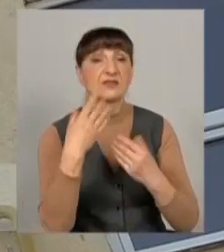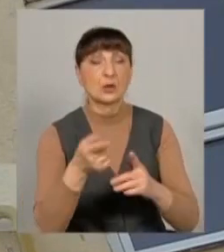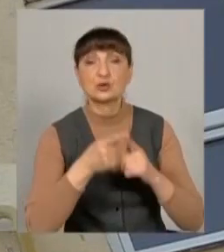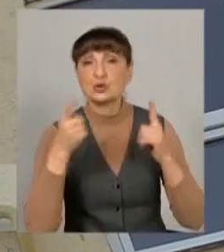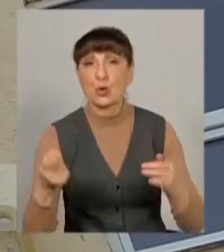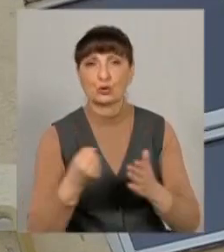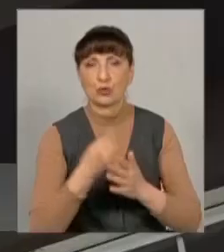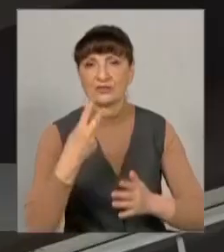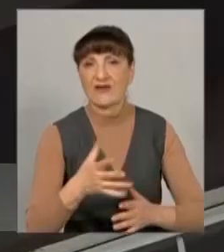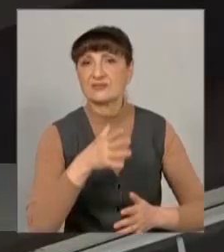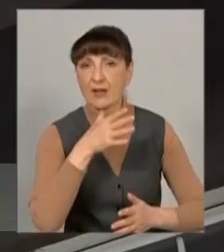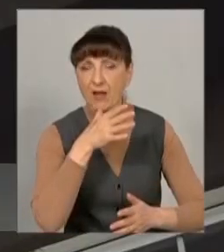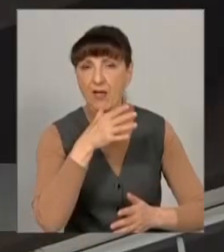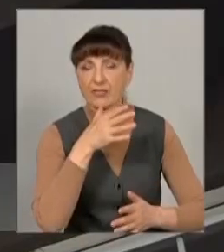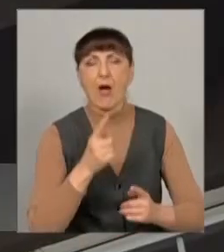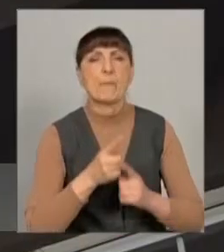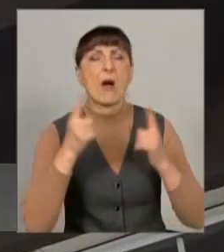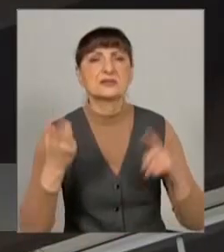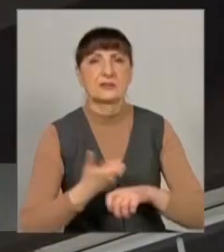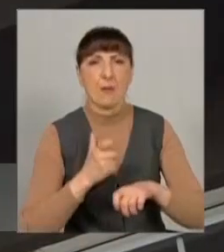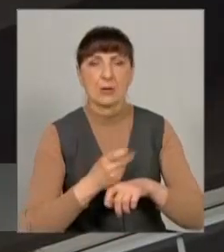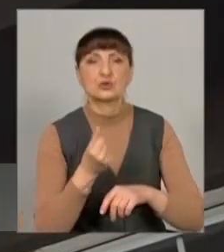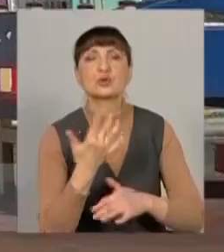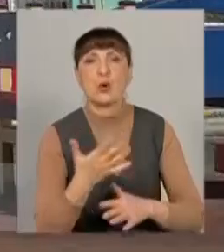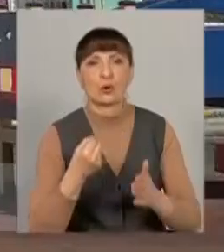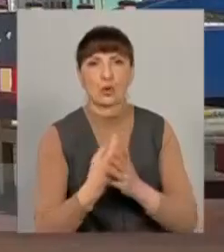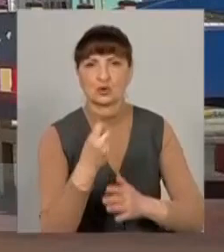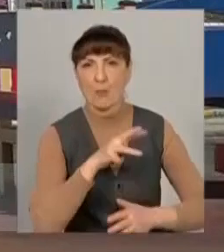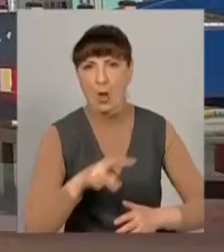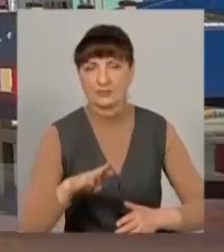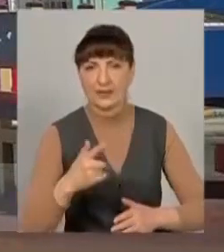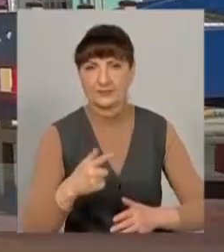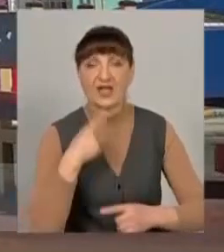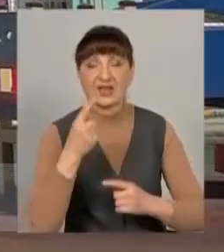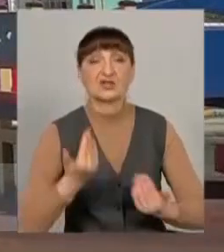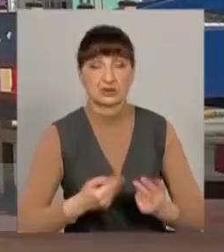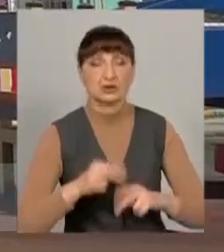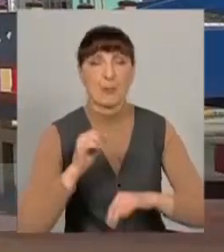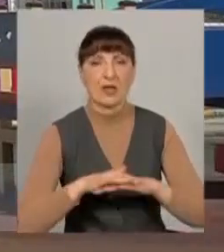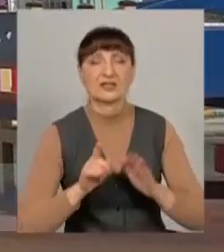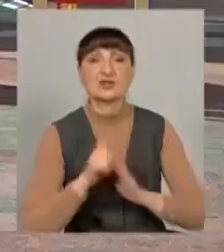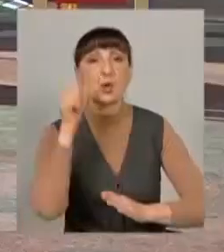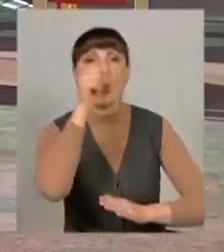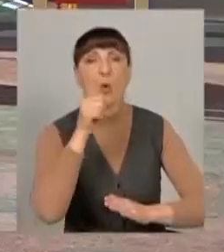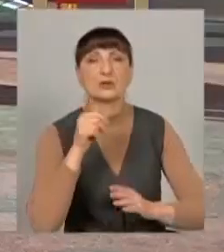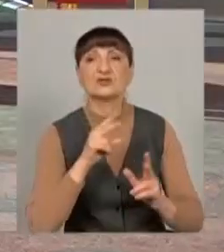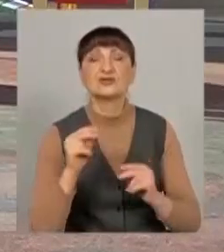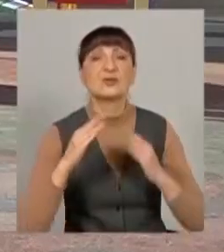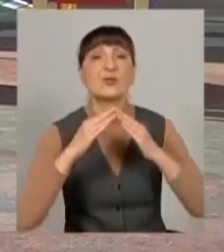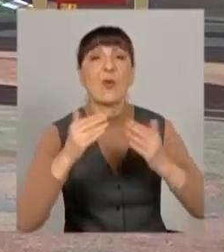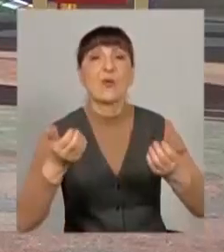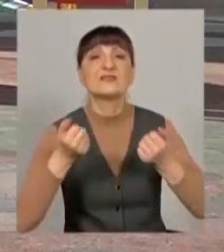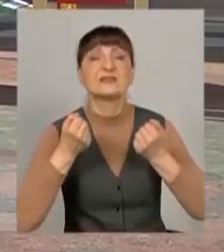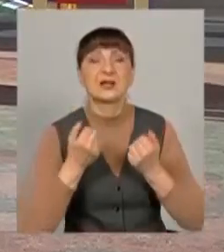до 25 лет, а максимальная сумма – до 100 миллионов тенге. Как отметили в Отбасы банке, только с начала года счастливыми